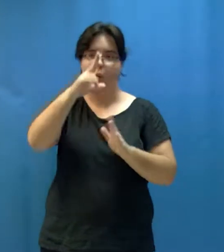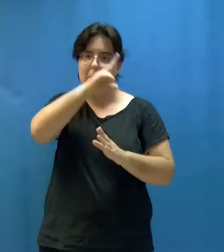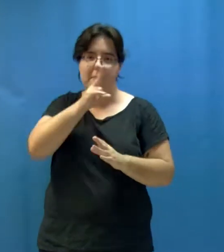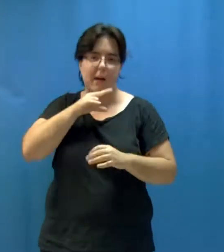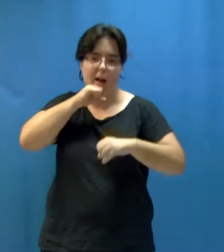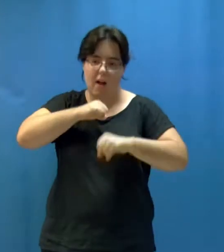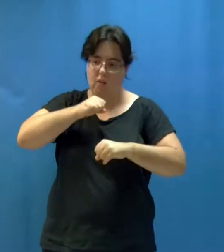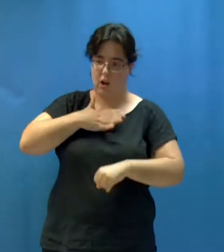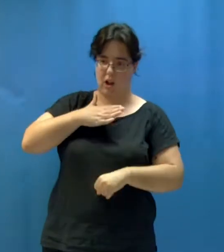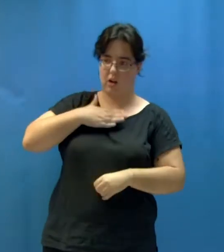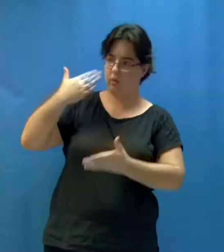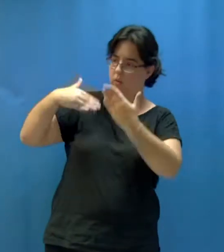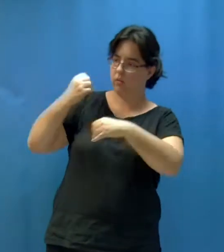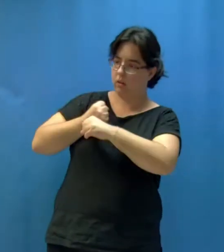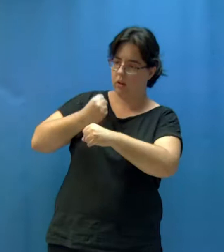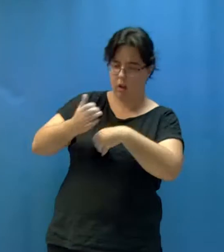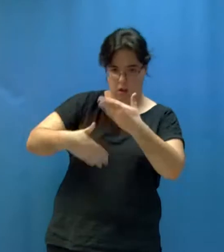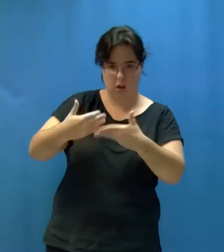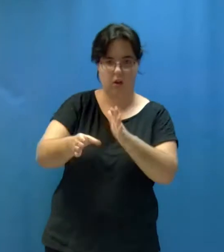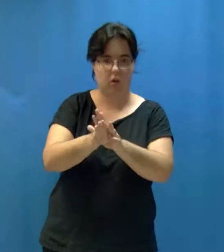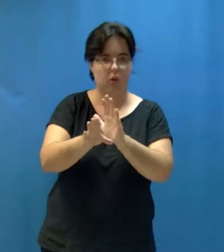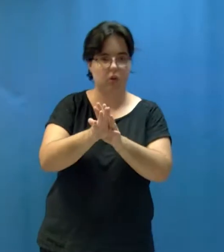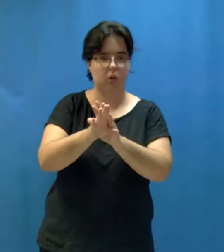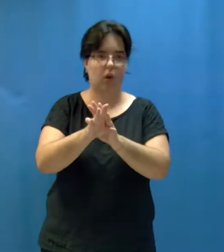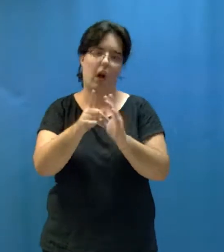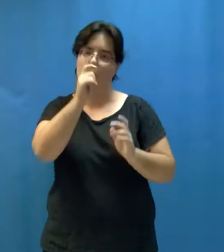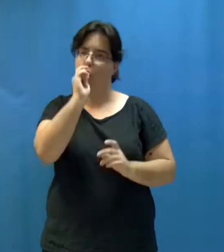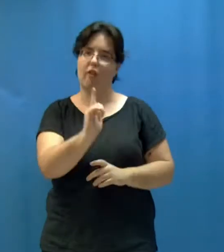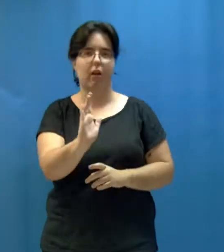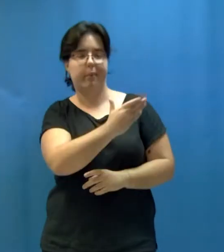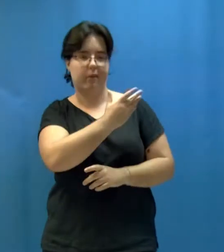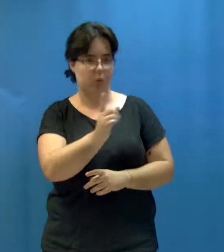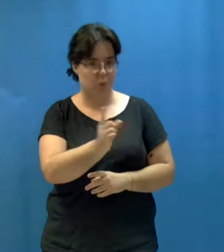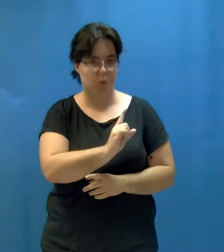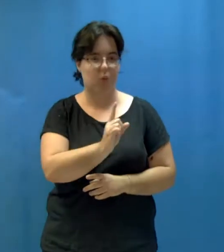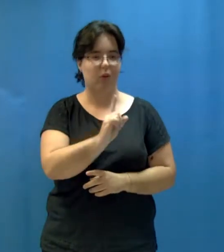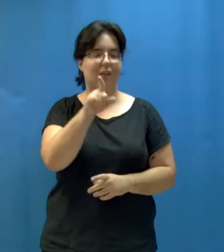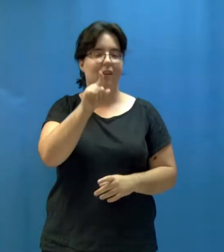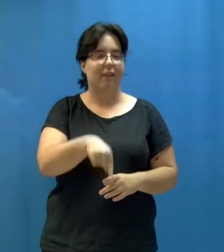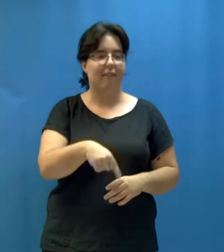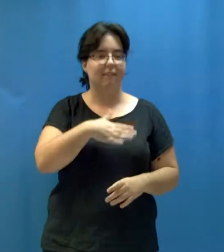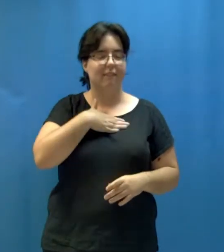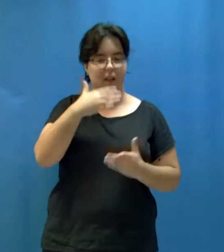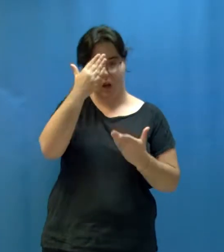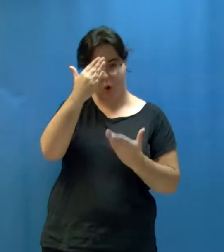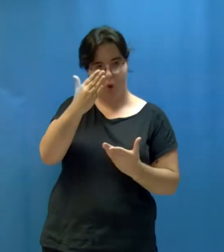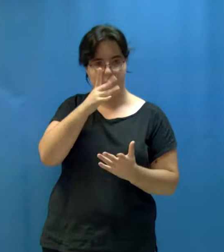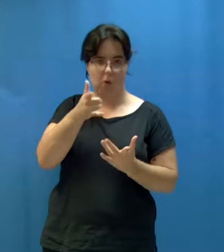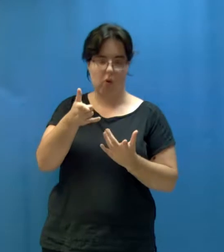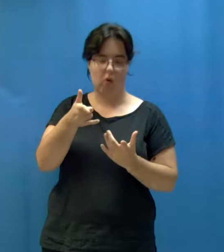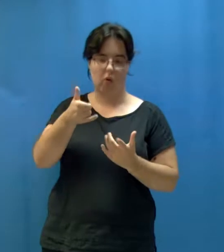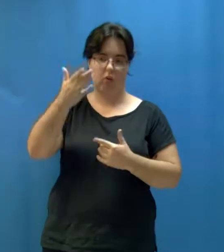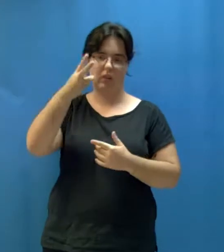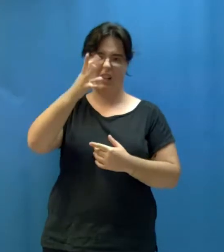l'avanç de la societat es convertisquen en paraules buides. Des de l'equip de govern volem reconèixer també la iniciativa que fa 30